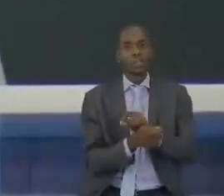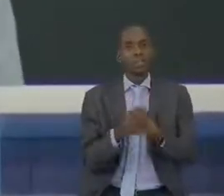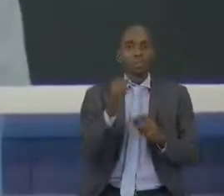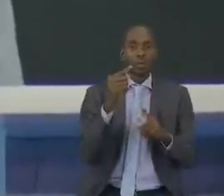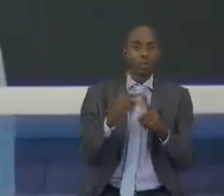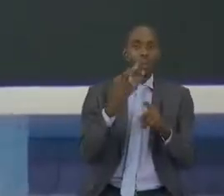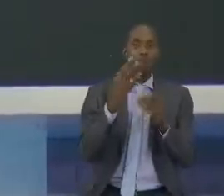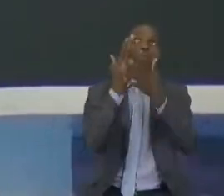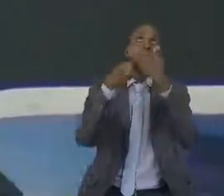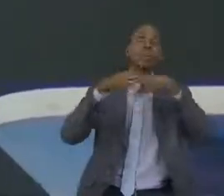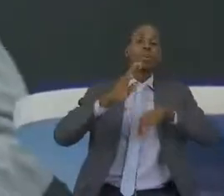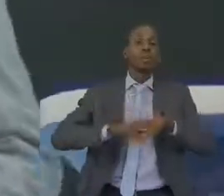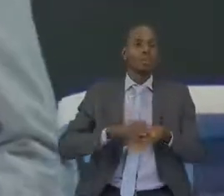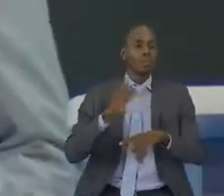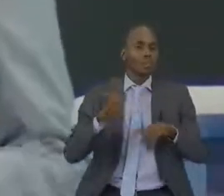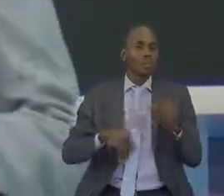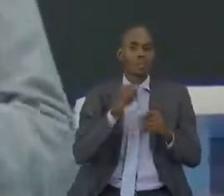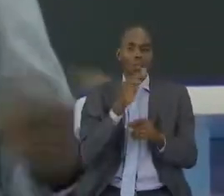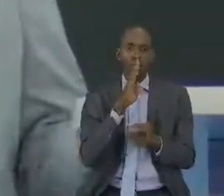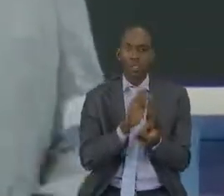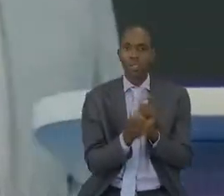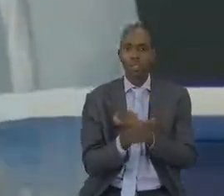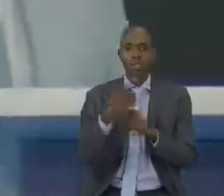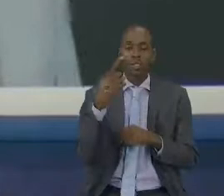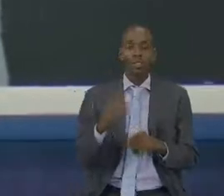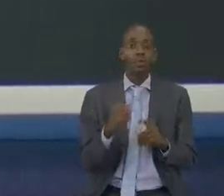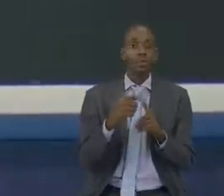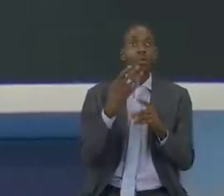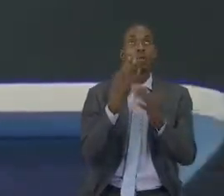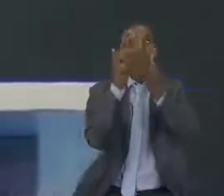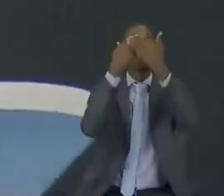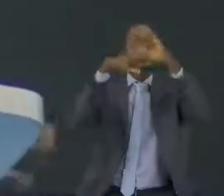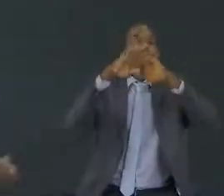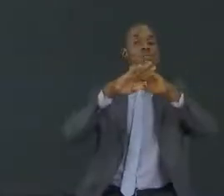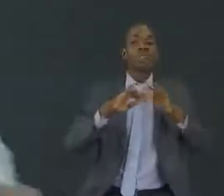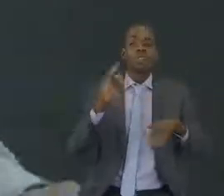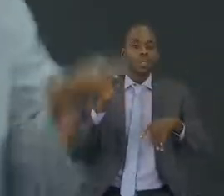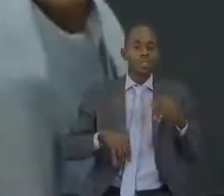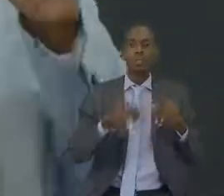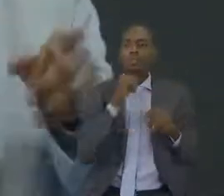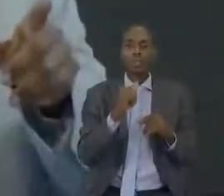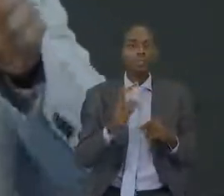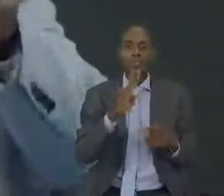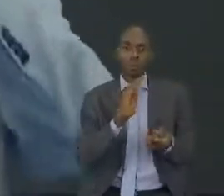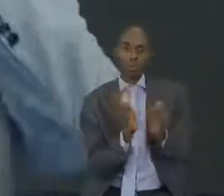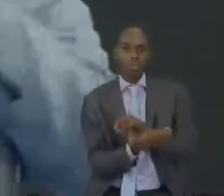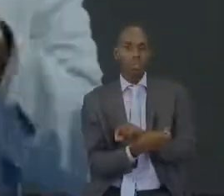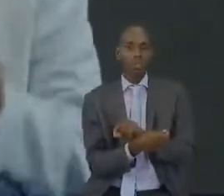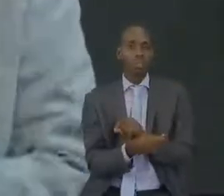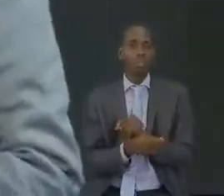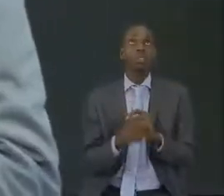ciel inchangeable, le décret du ciel immuable, que Dieu